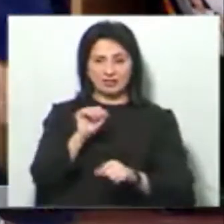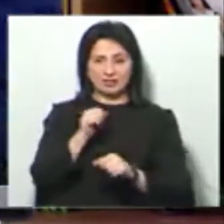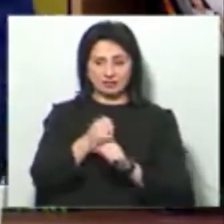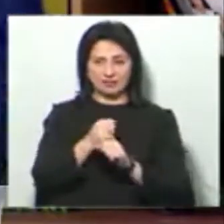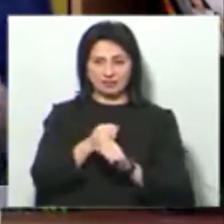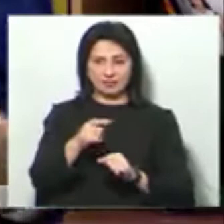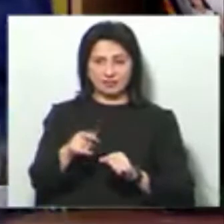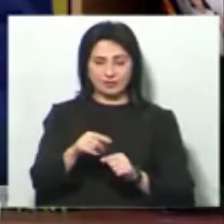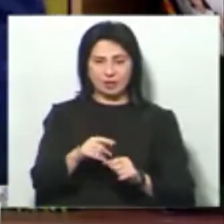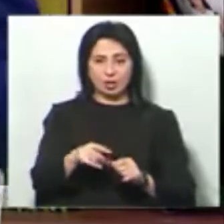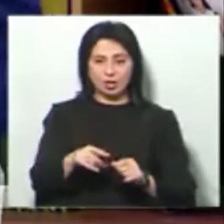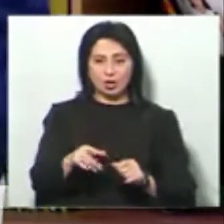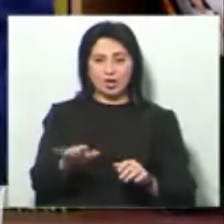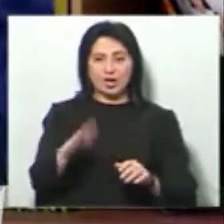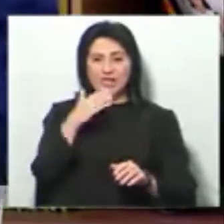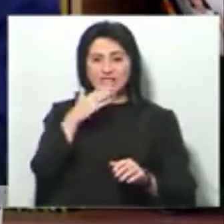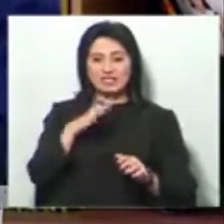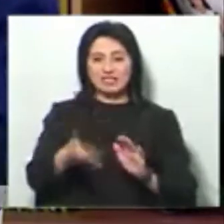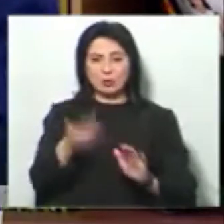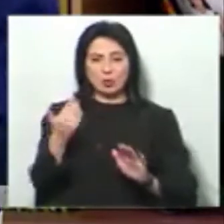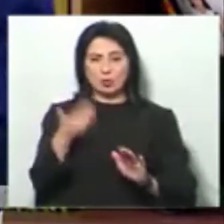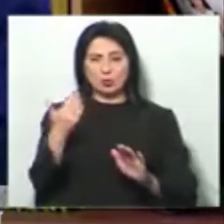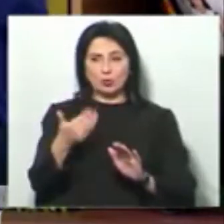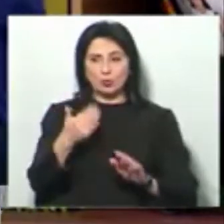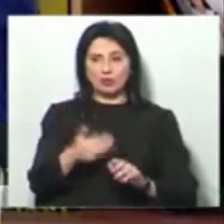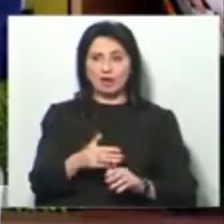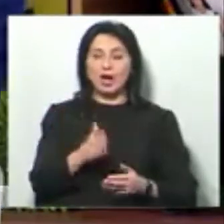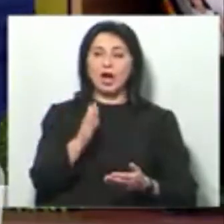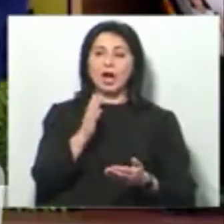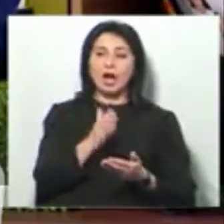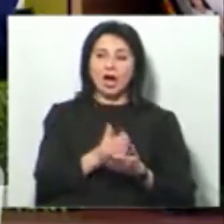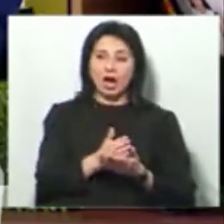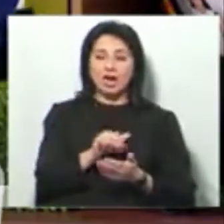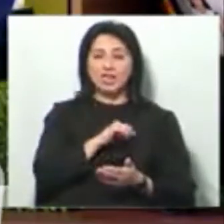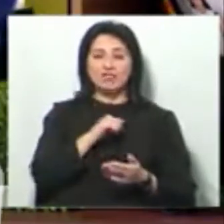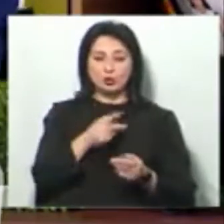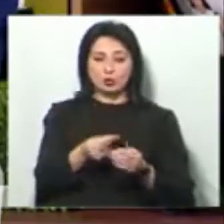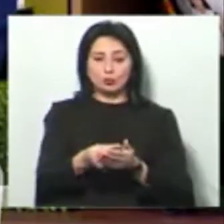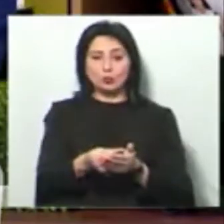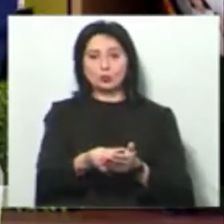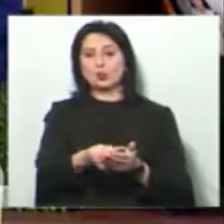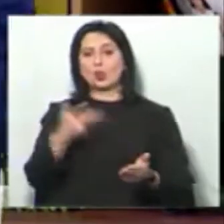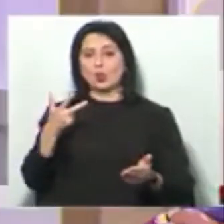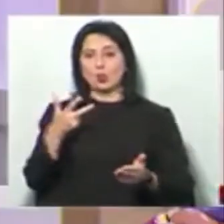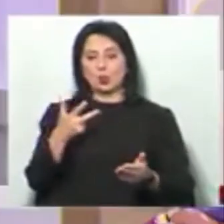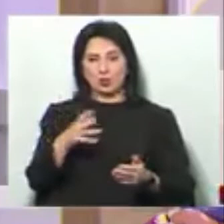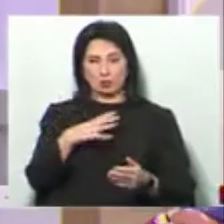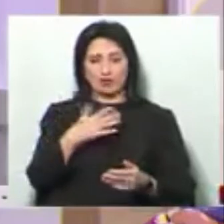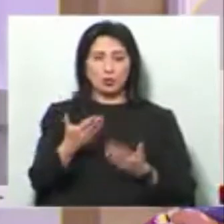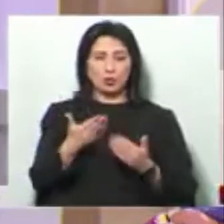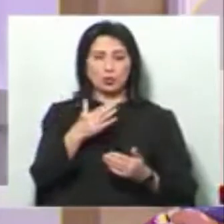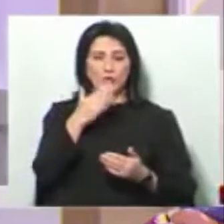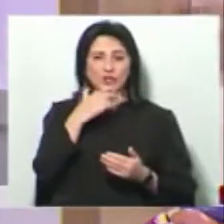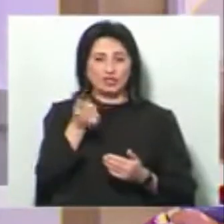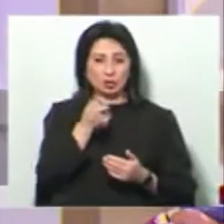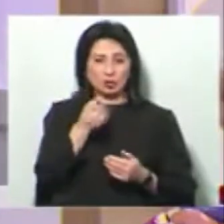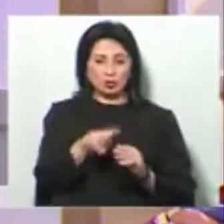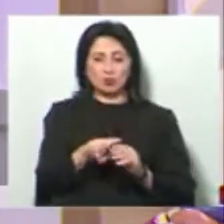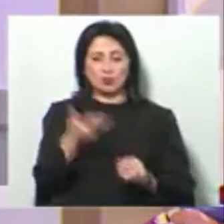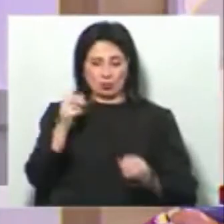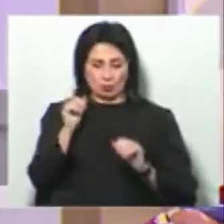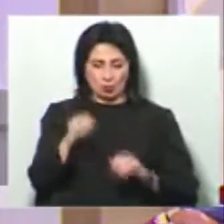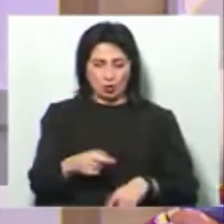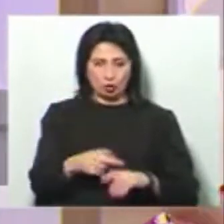გამოთქმული იქნას ეს სითხე. Არის შემთხვევები, როდესაც თვითონ პლევრის ფუნქციას აკეთებ, რომ გაჩნია რაოდენობა სტეხშონს, ანუ